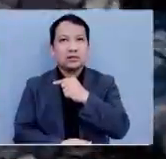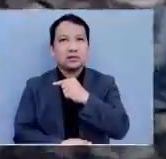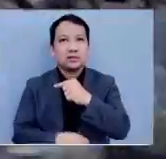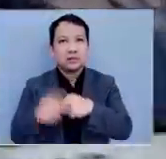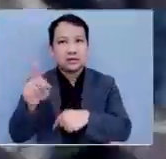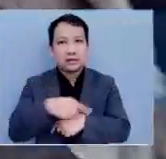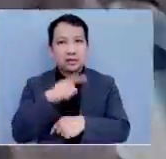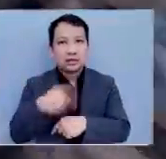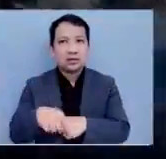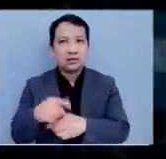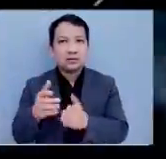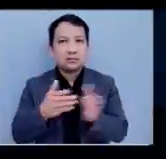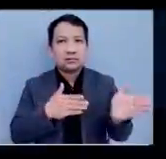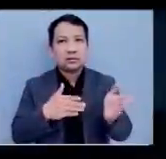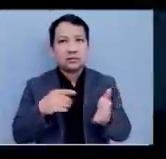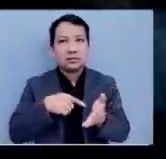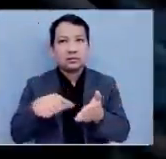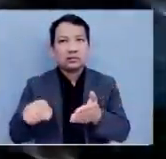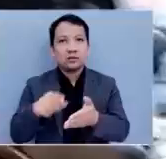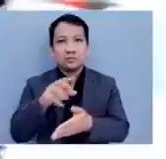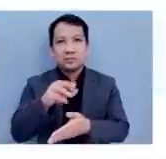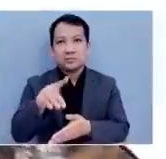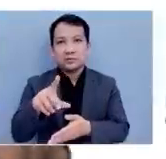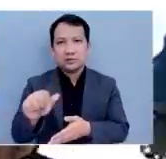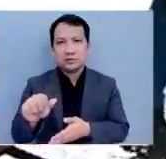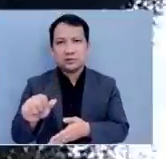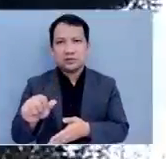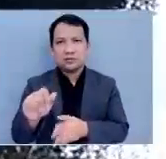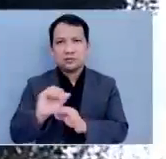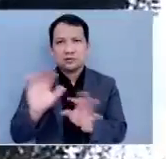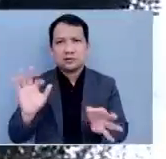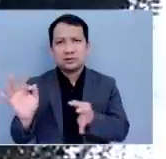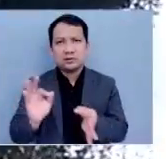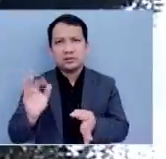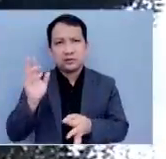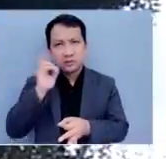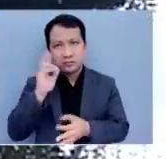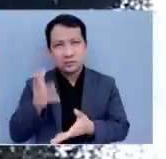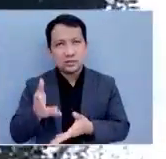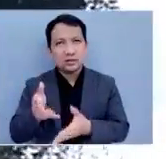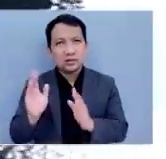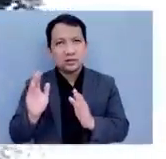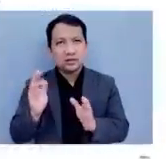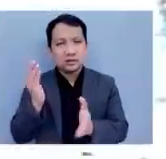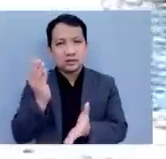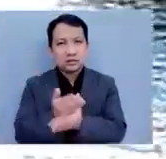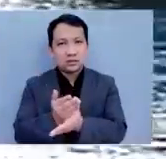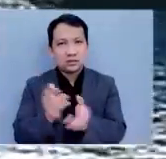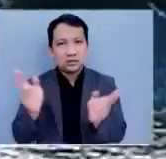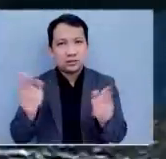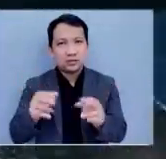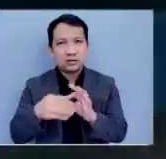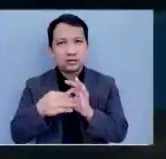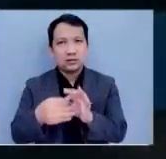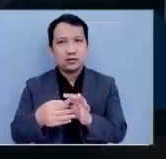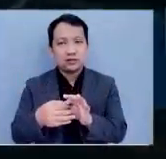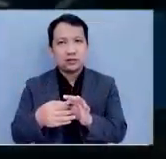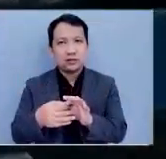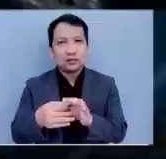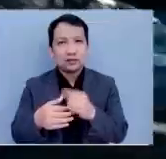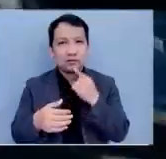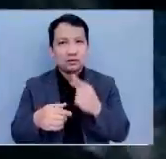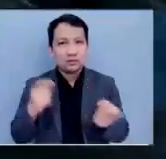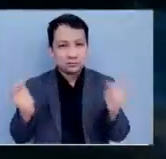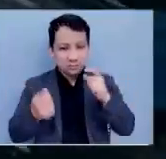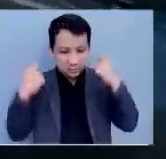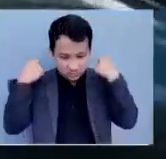anti-discriminatory ang balak na multa ng MMDA sa riders. Pero paglilinaw ni Artes, papayagan naman nilang huminto sandali sa mga flyover ang mga rider para